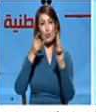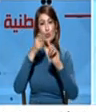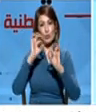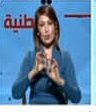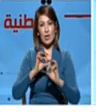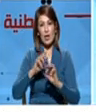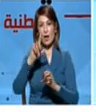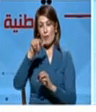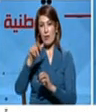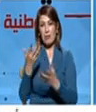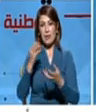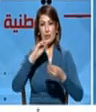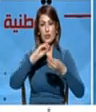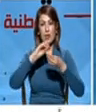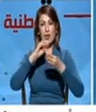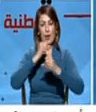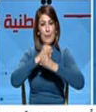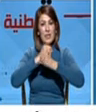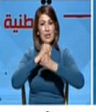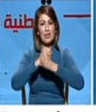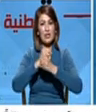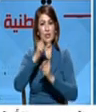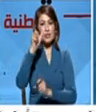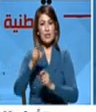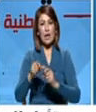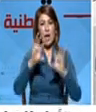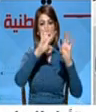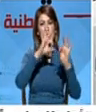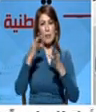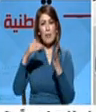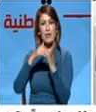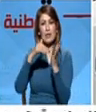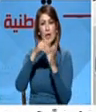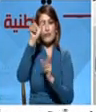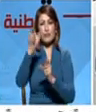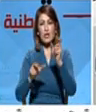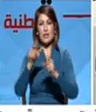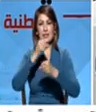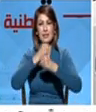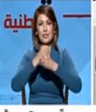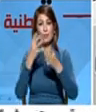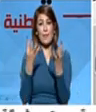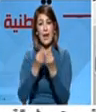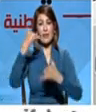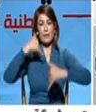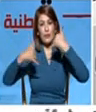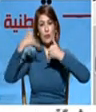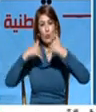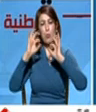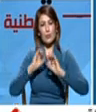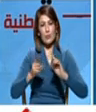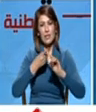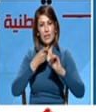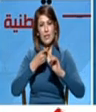الموظفين اللي تجاوزوا ستمائه وخمسين الف سبعمائه الف السريعه المستوى الوطني العالميه استمراريه في